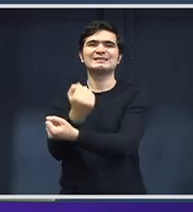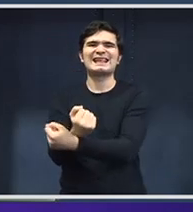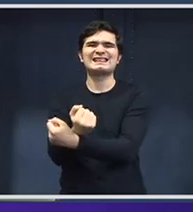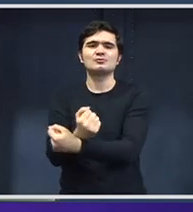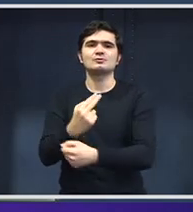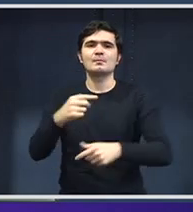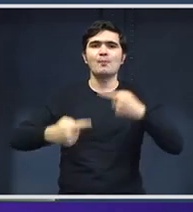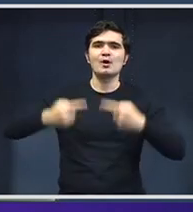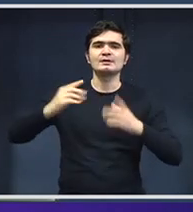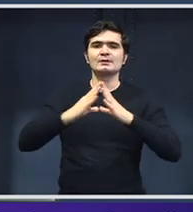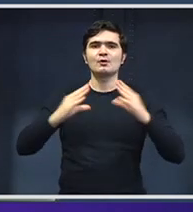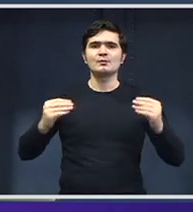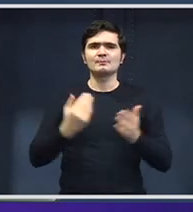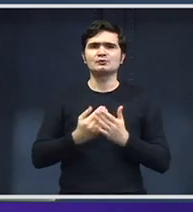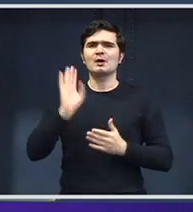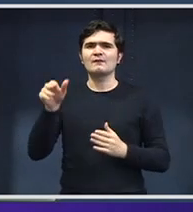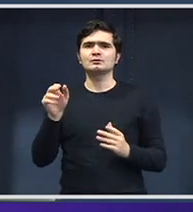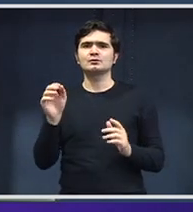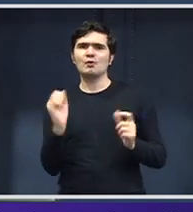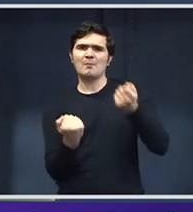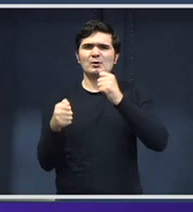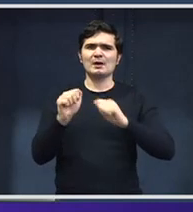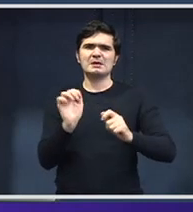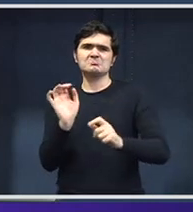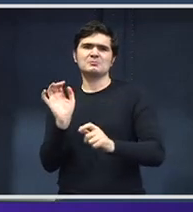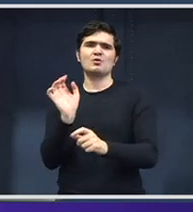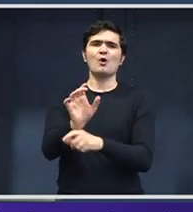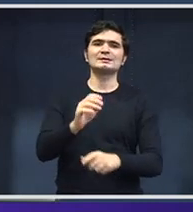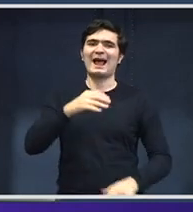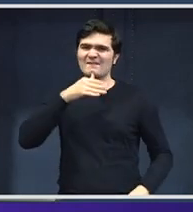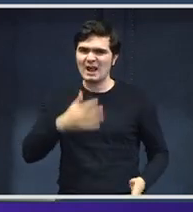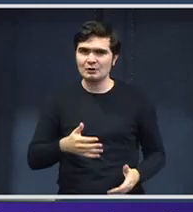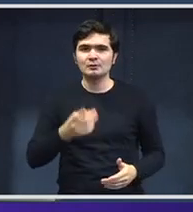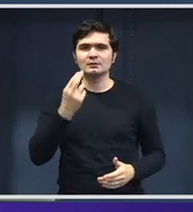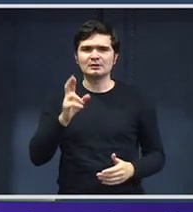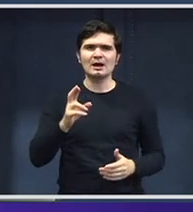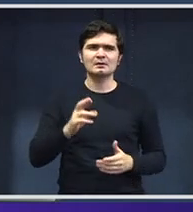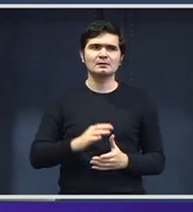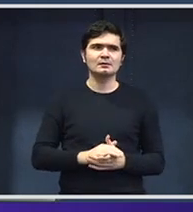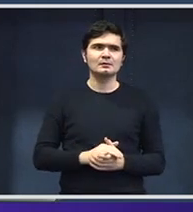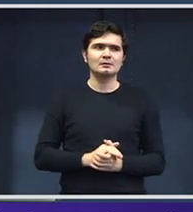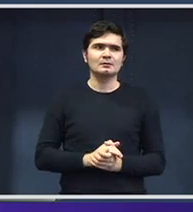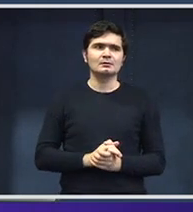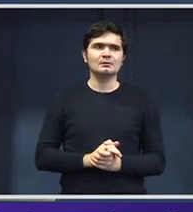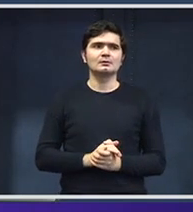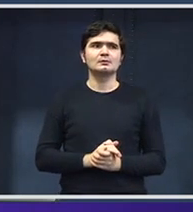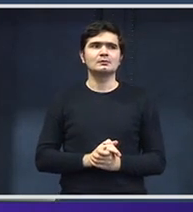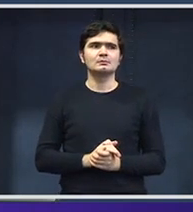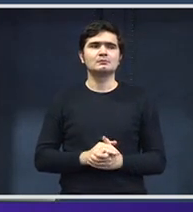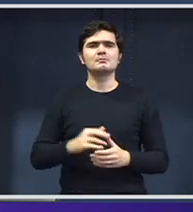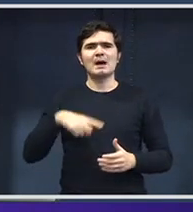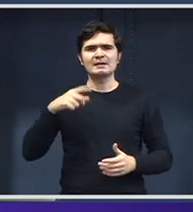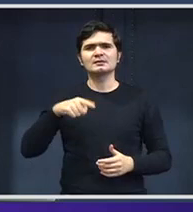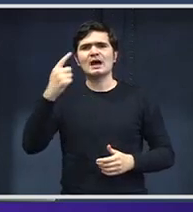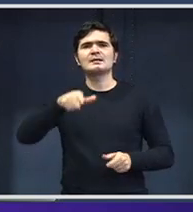a prezentat atitudine antisemită. În același timp, criminali de război precum Albert Boș sau Niro